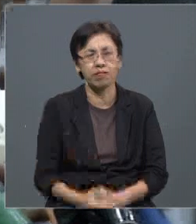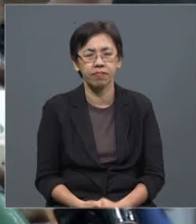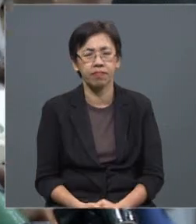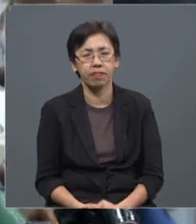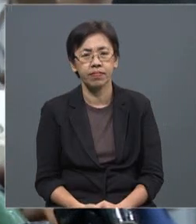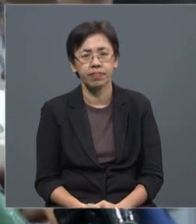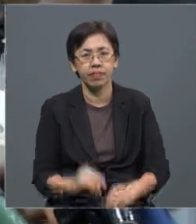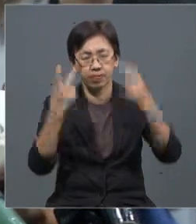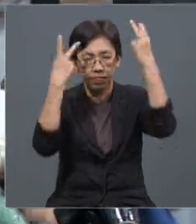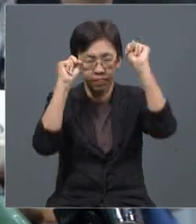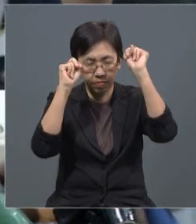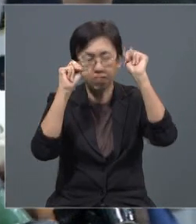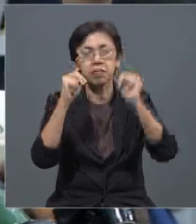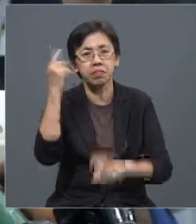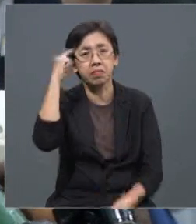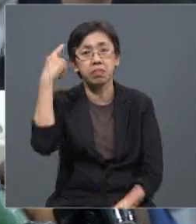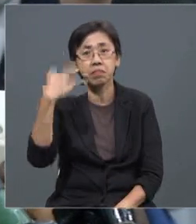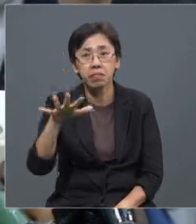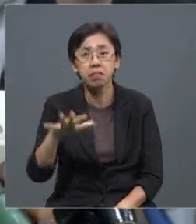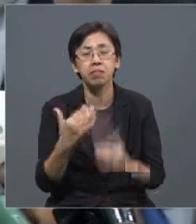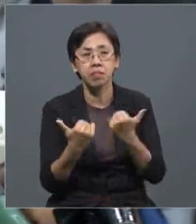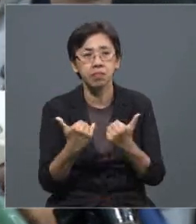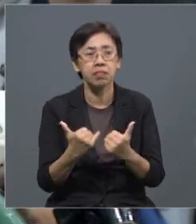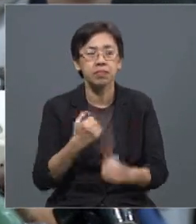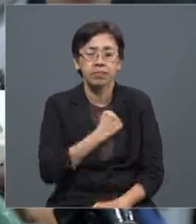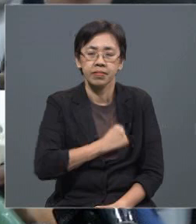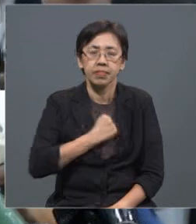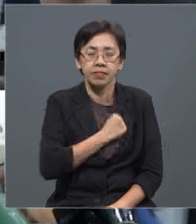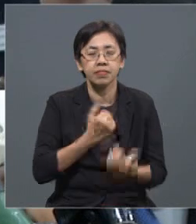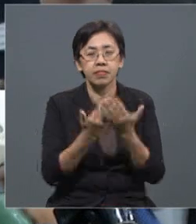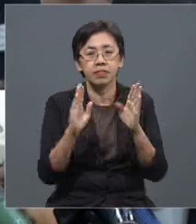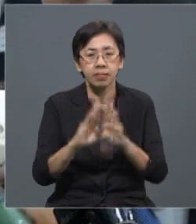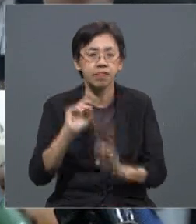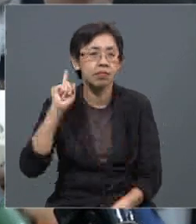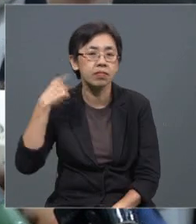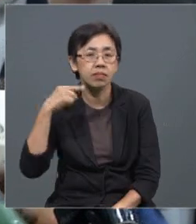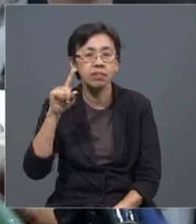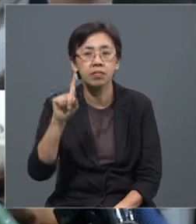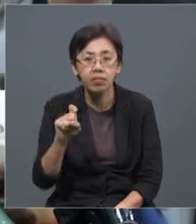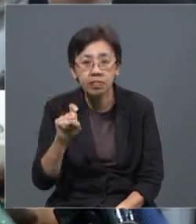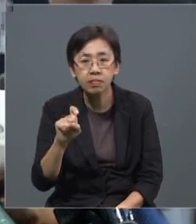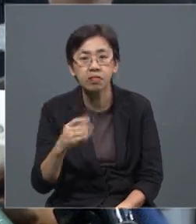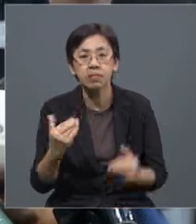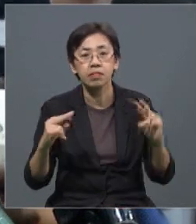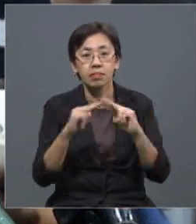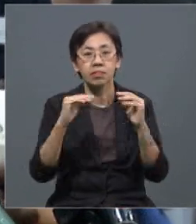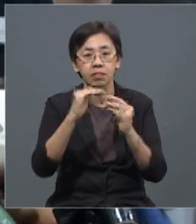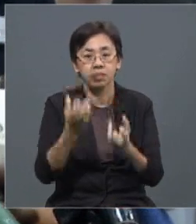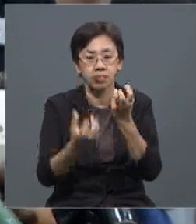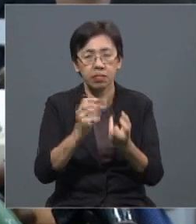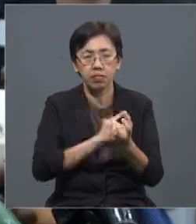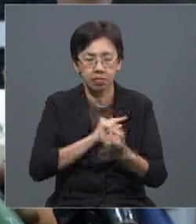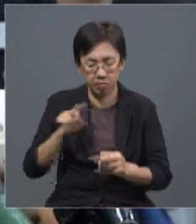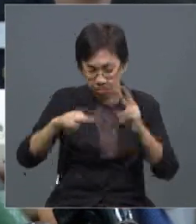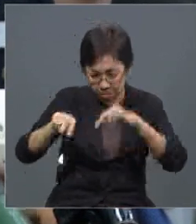ส่วนทางท่านนายกรัฐมนตรีท่านก็ทราบเรื่องนี้แล้วนะครับแล้วก็ได้แสดงความเสียใจไปยังครอบครัวของบุ้งด้วยพร้อมกับสั่งการให้กระทรวงยุติธรรมเนี่ยสอบสวนหาสาเหตุ